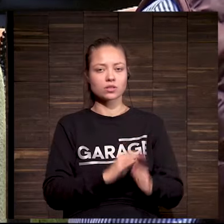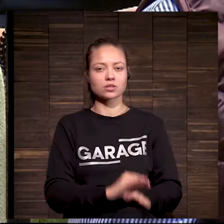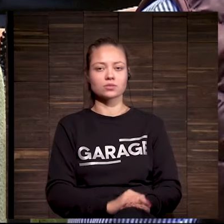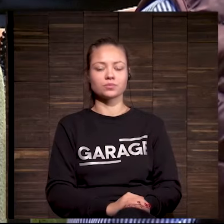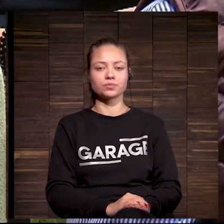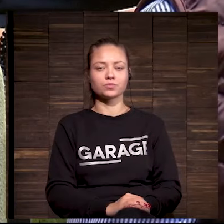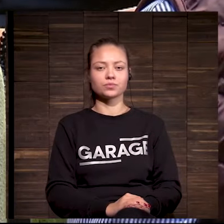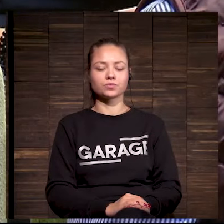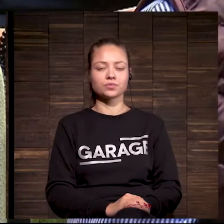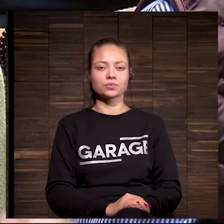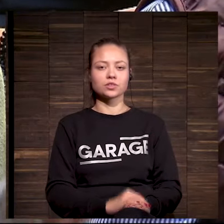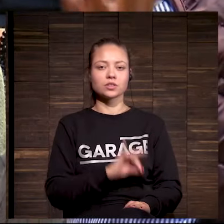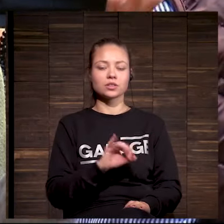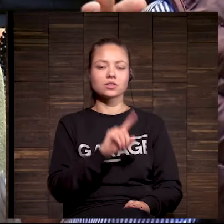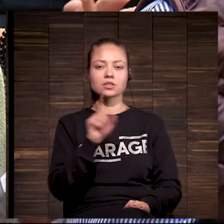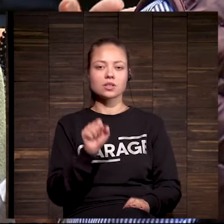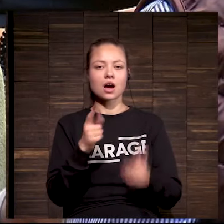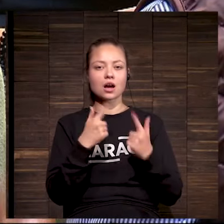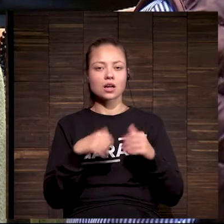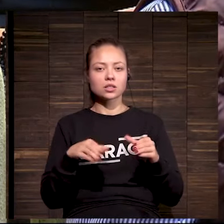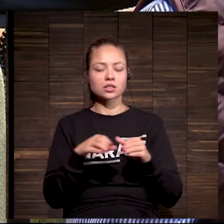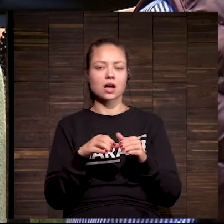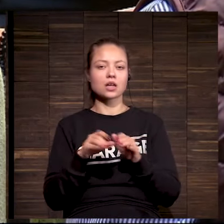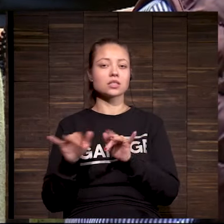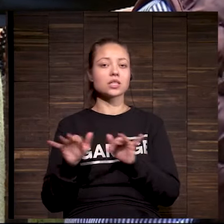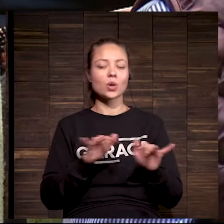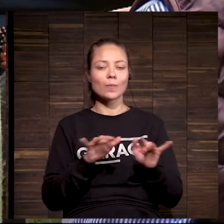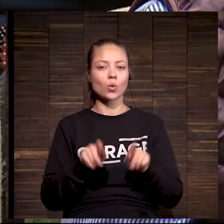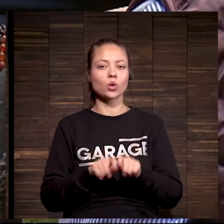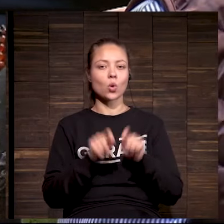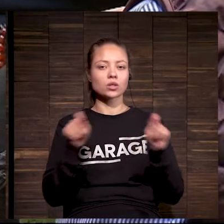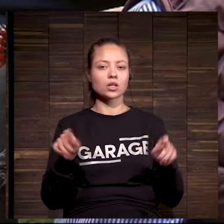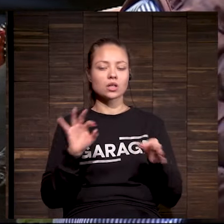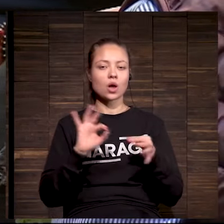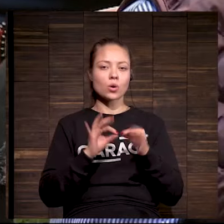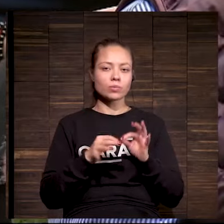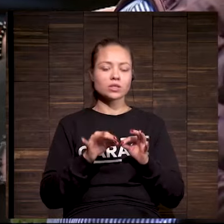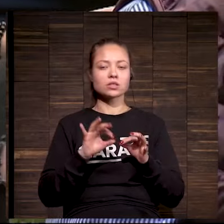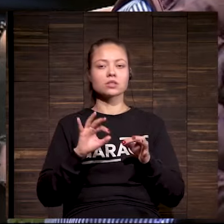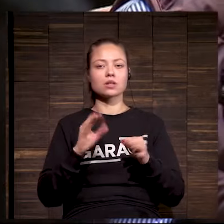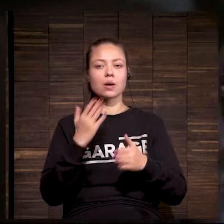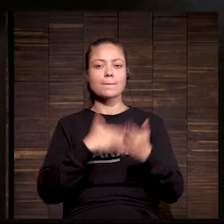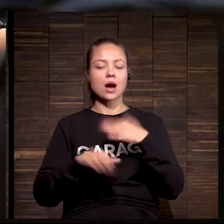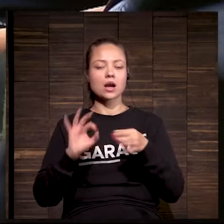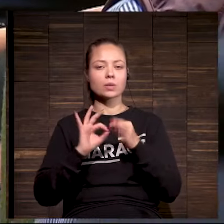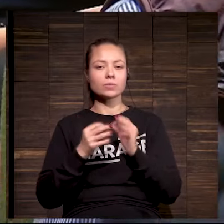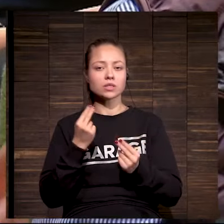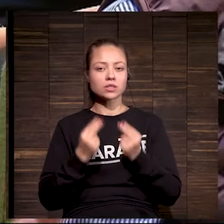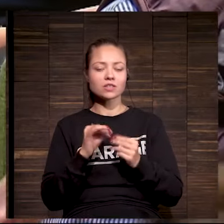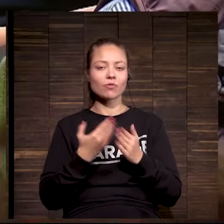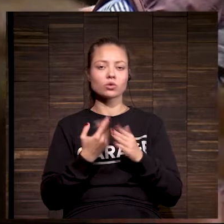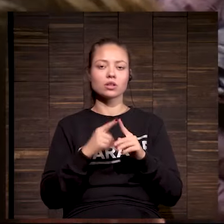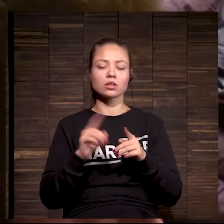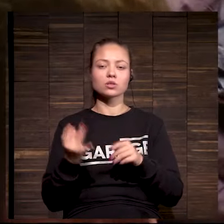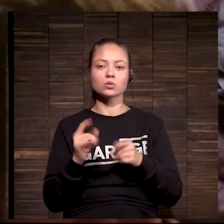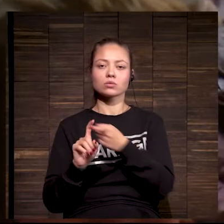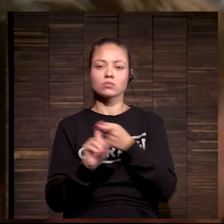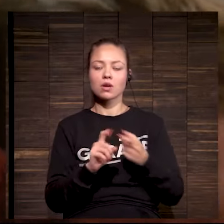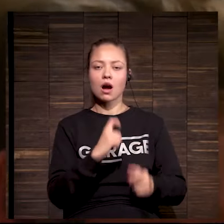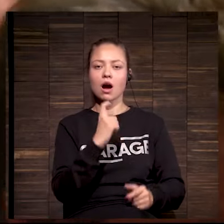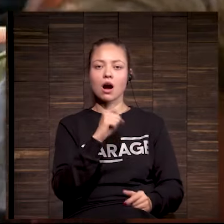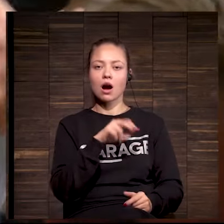из организацию церемонии открытия олимпийских и паралимпийских игр и вот эта история с халлом когда я